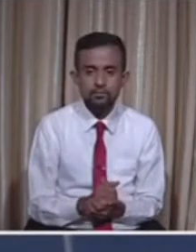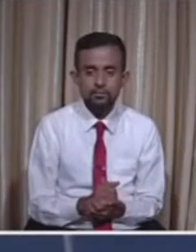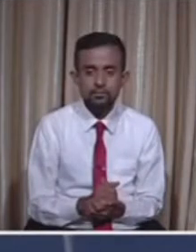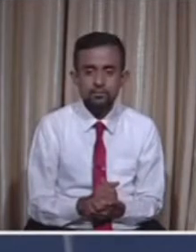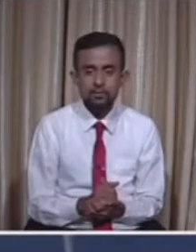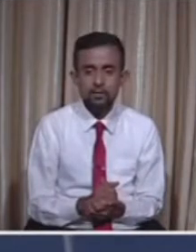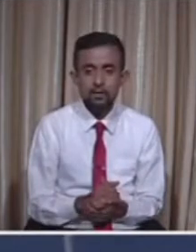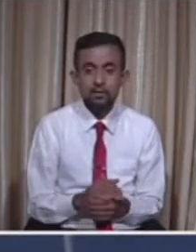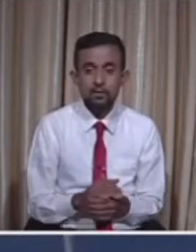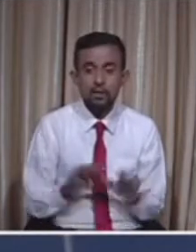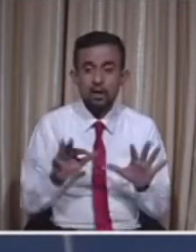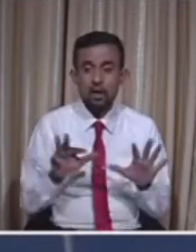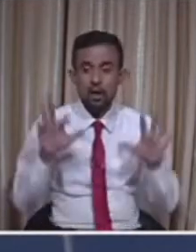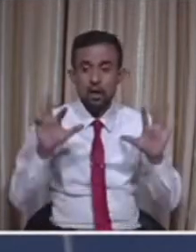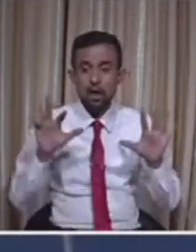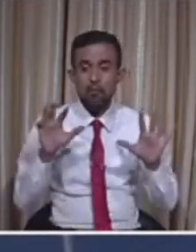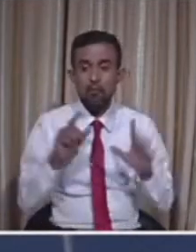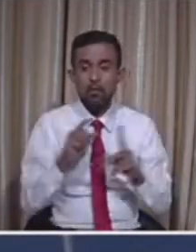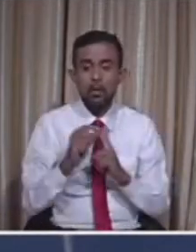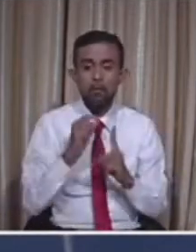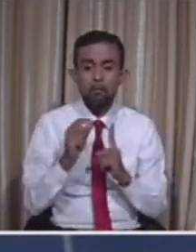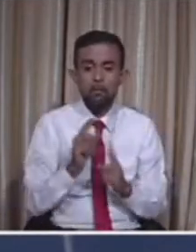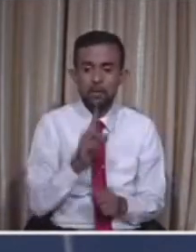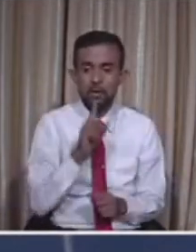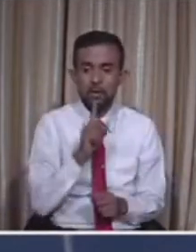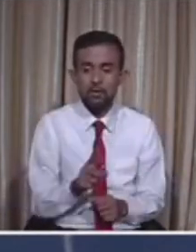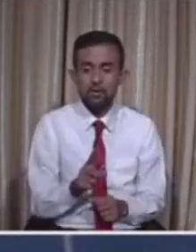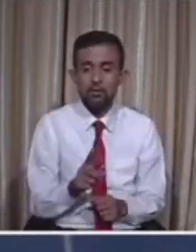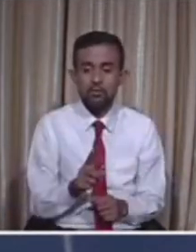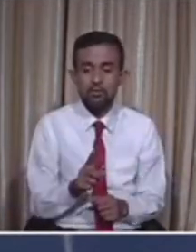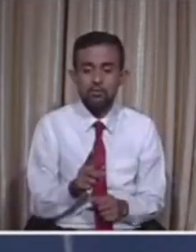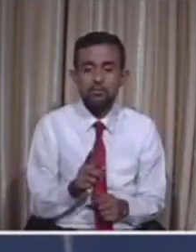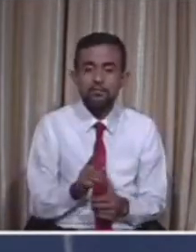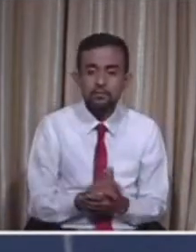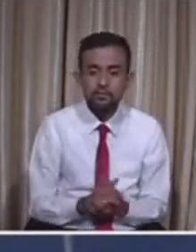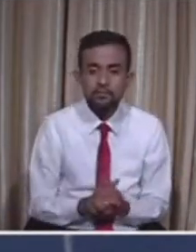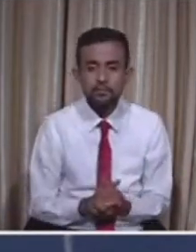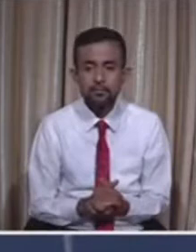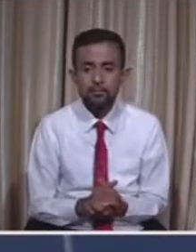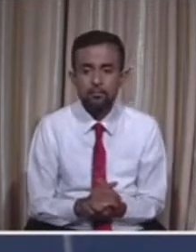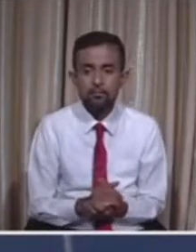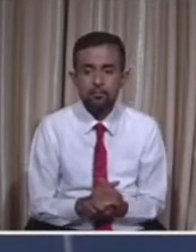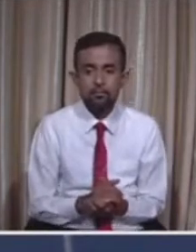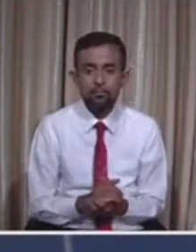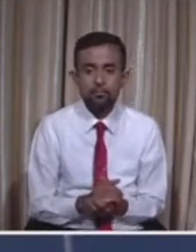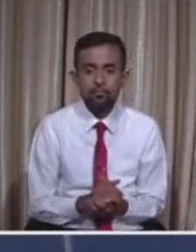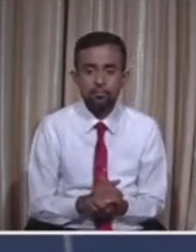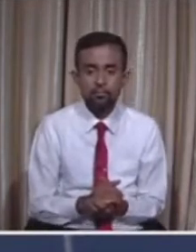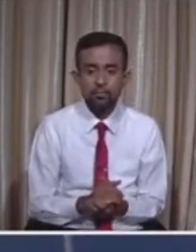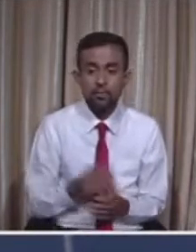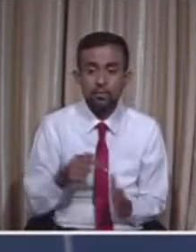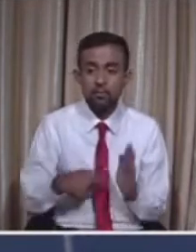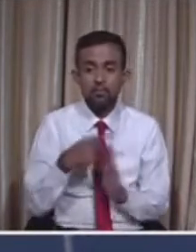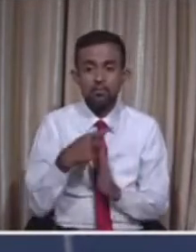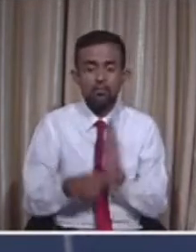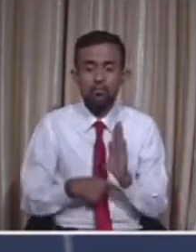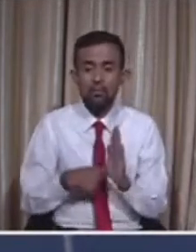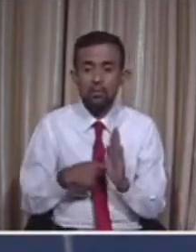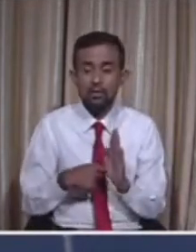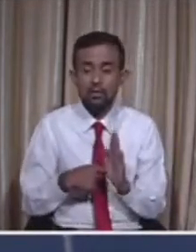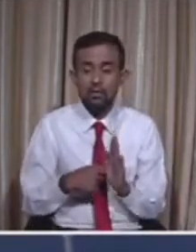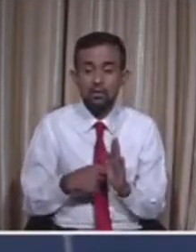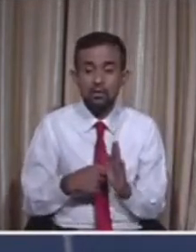visheshayenma 9 weni parlimentuwa kiyala kiyanne mulasana aruda garu mantrithumani me rate yankisi